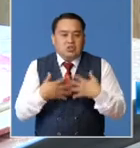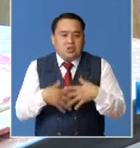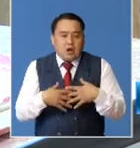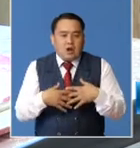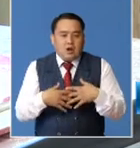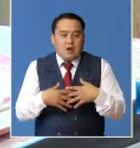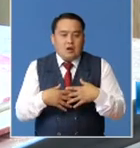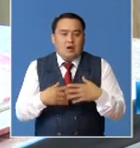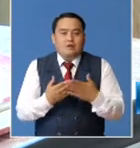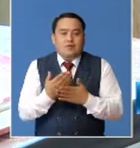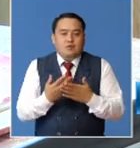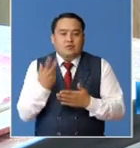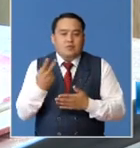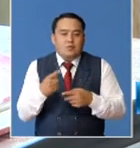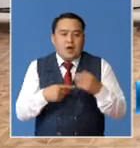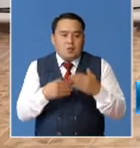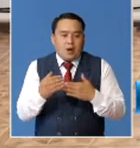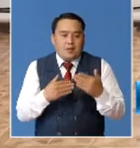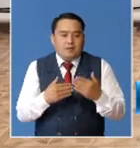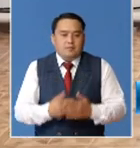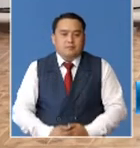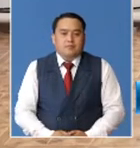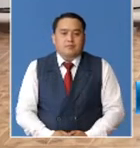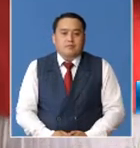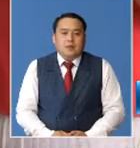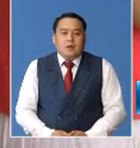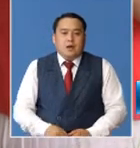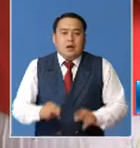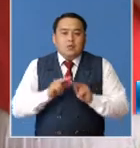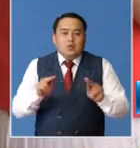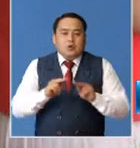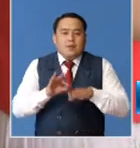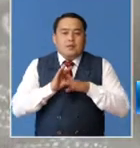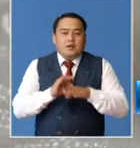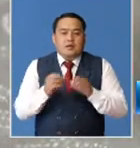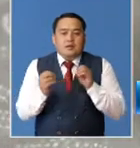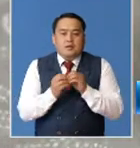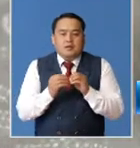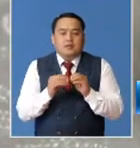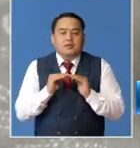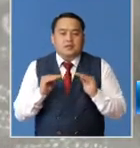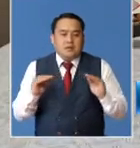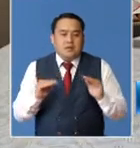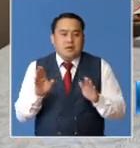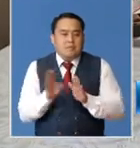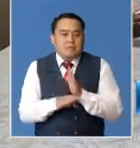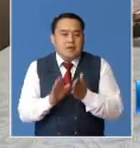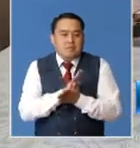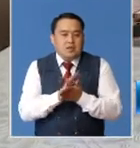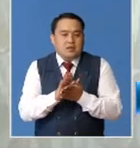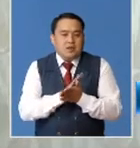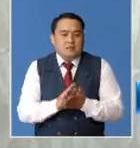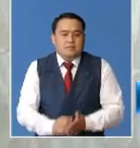еще обводим рисунки 2 руками. Уроки Куаныш Нусиповой сейчас посещают 10 школьников. Бесплатно.